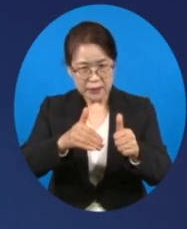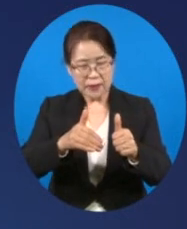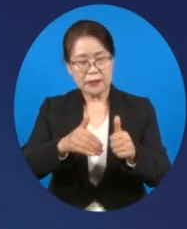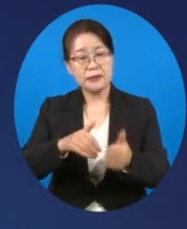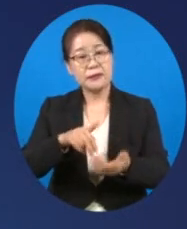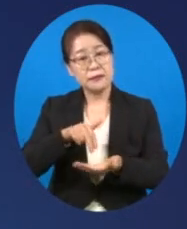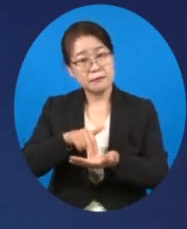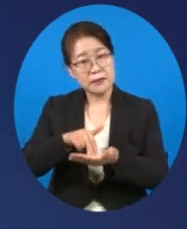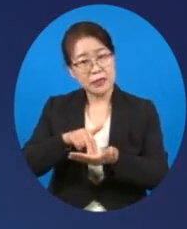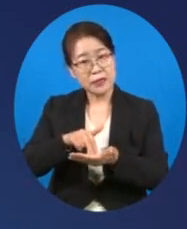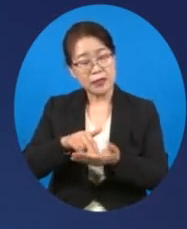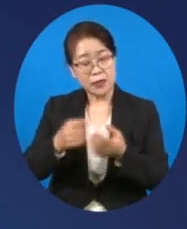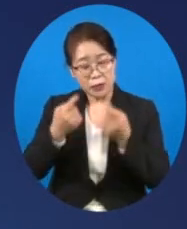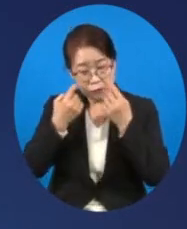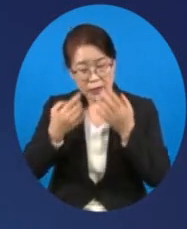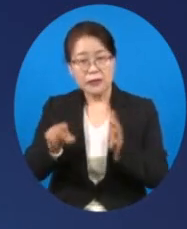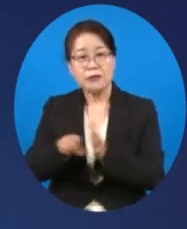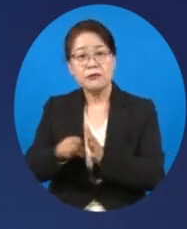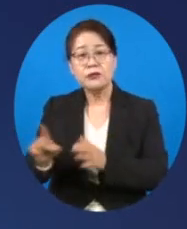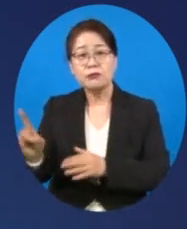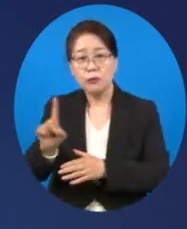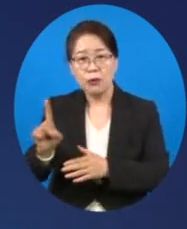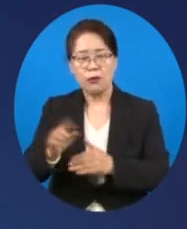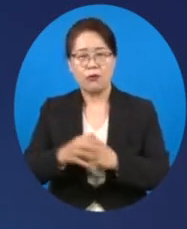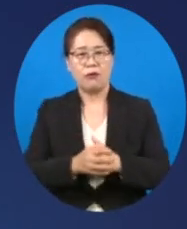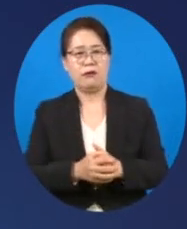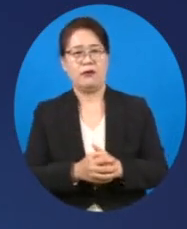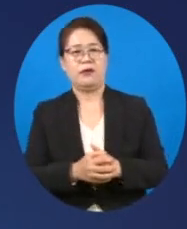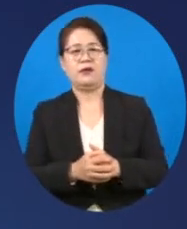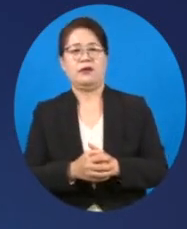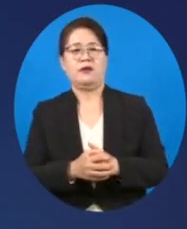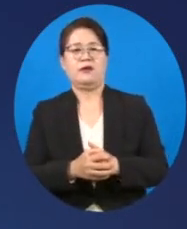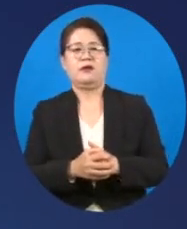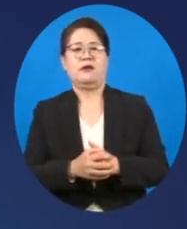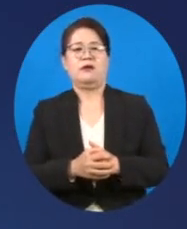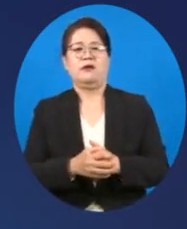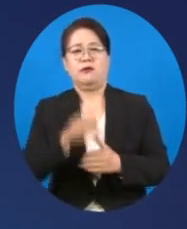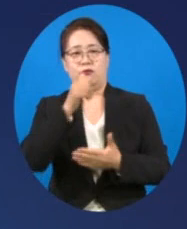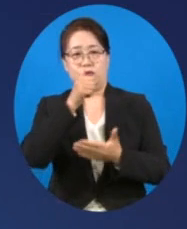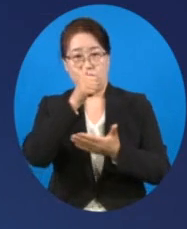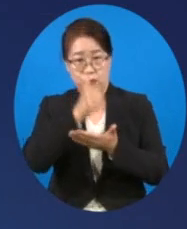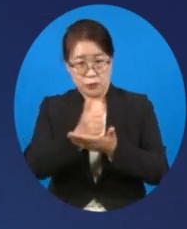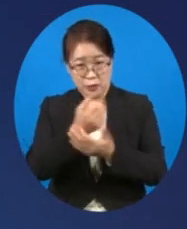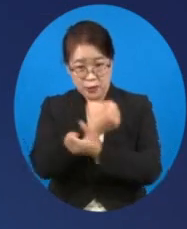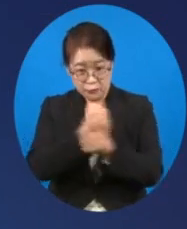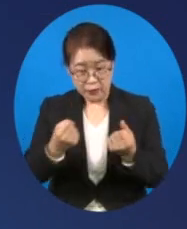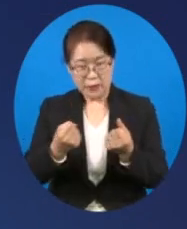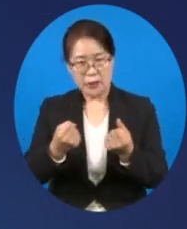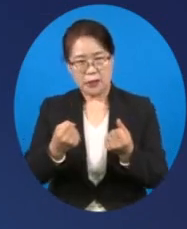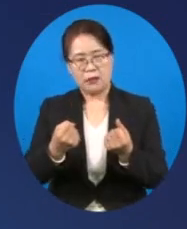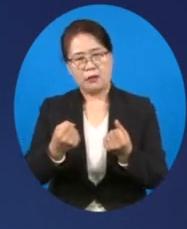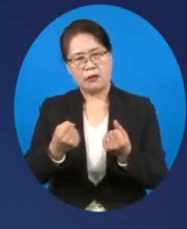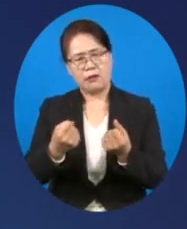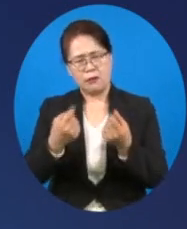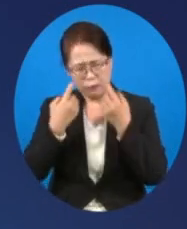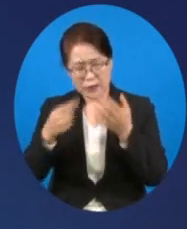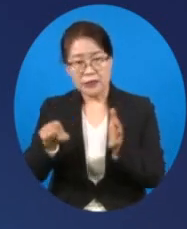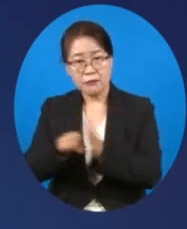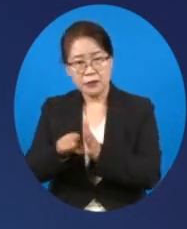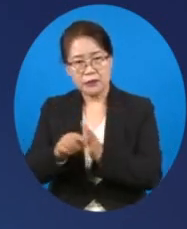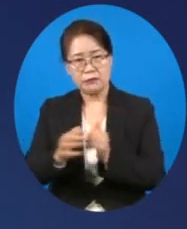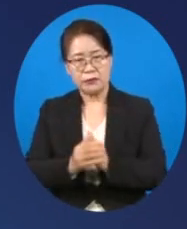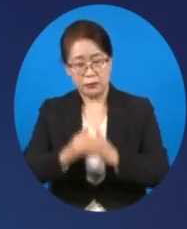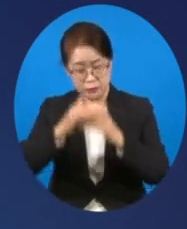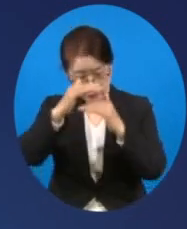하나의 확신이 있습니다 그것은 뭐냐 그러면 바로 사제의 확신 사제의 학생입니다 보면